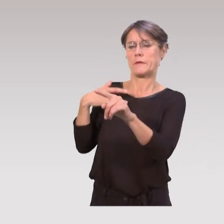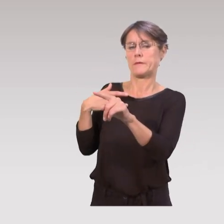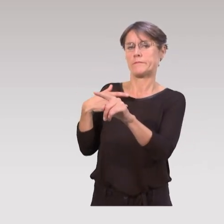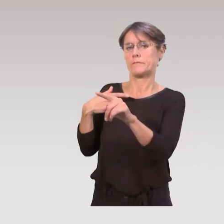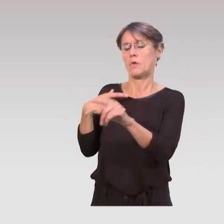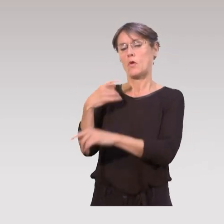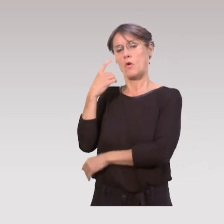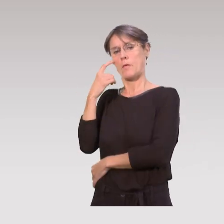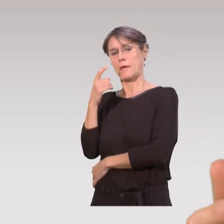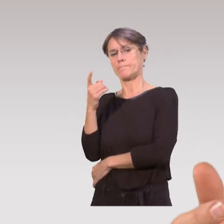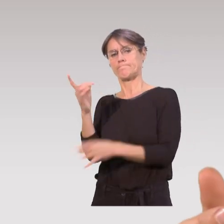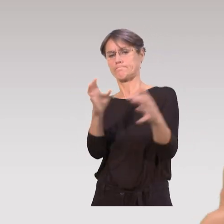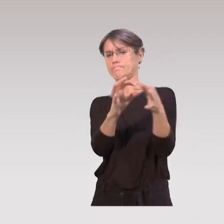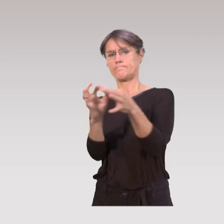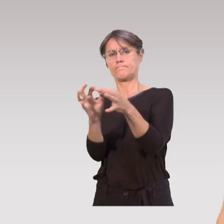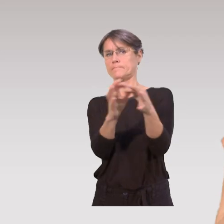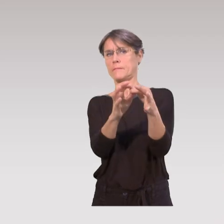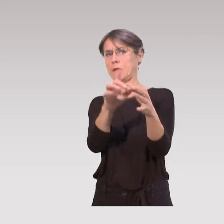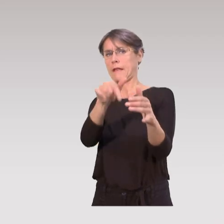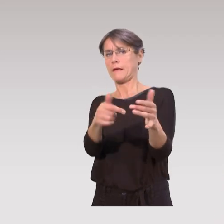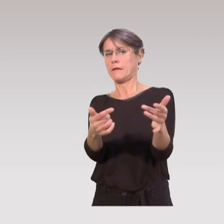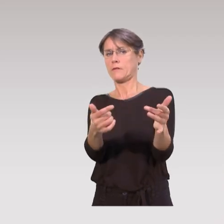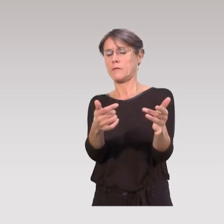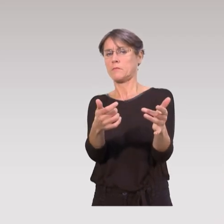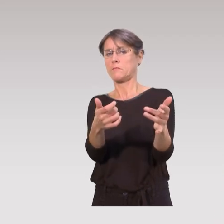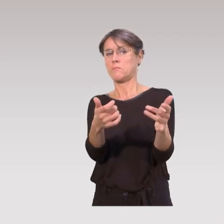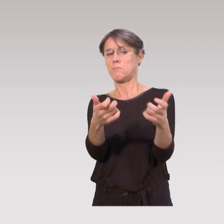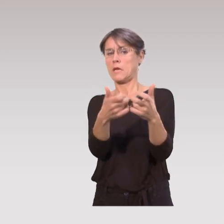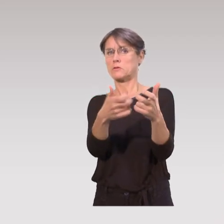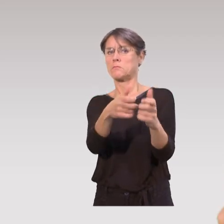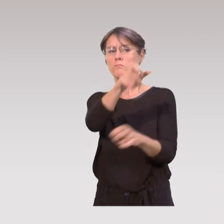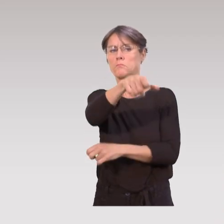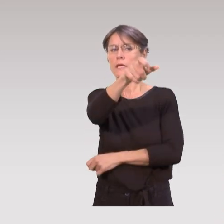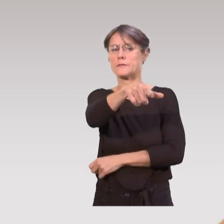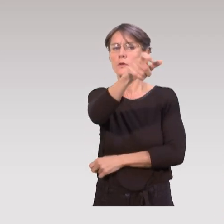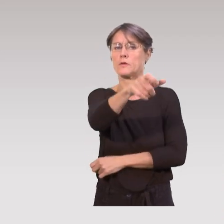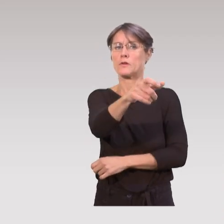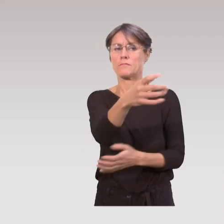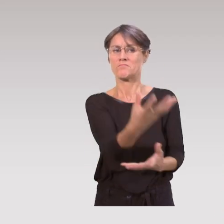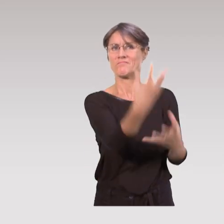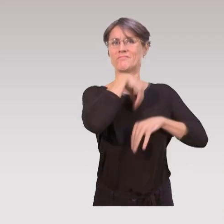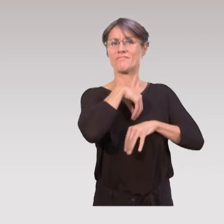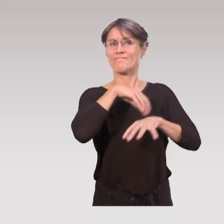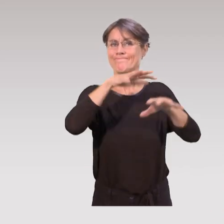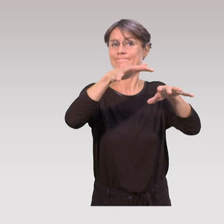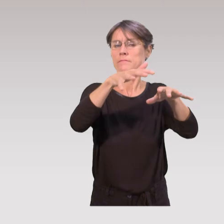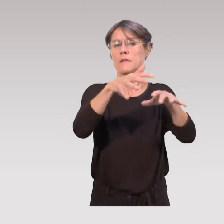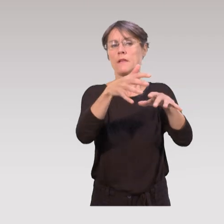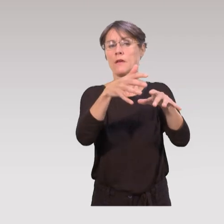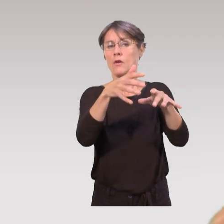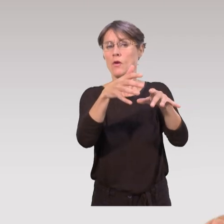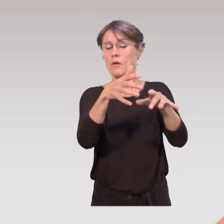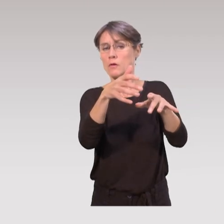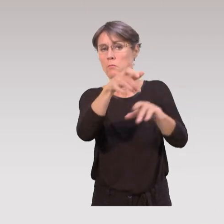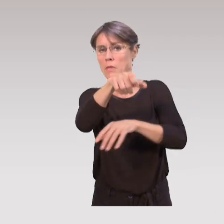En fait, on a établi des liens assez clairs entre les personnes qui ont une faible littératie et,